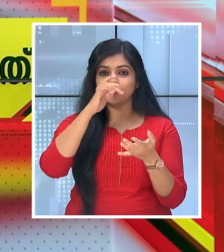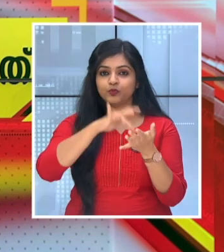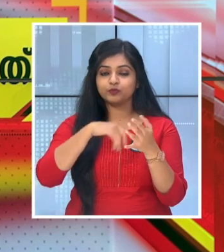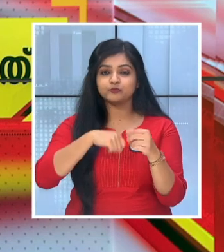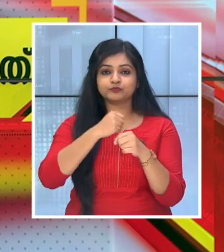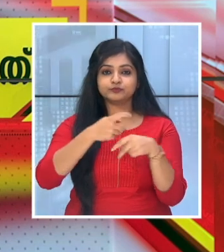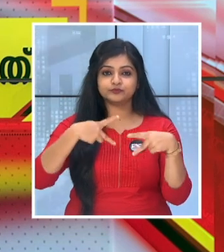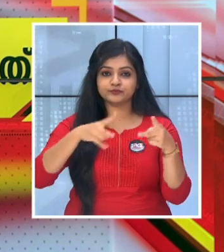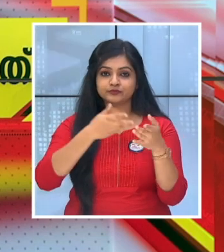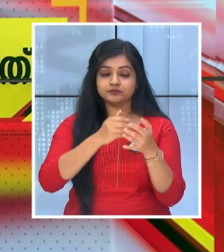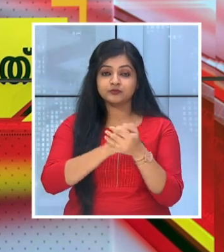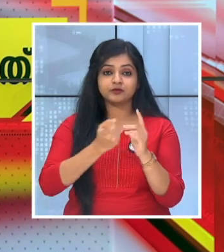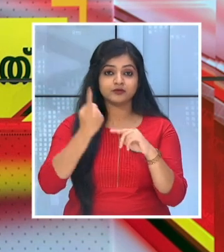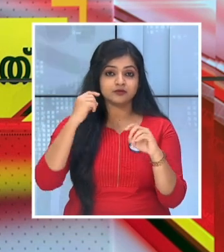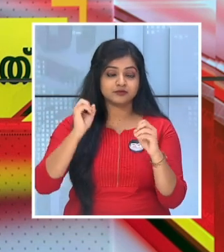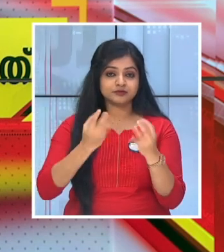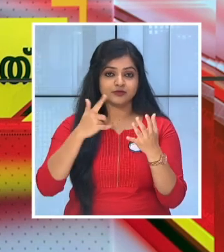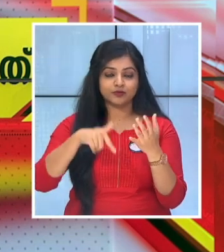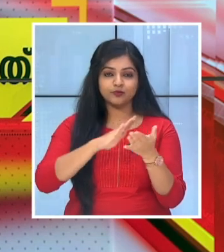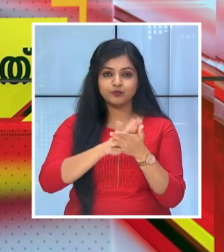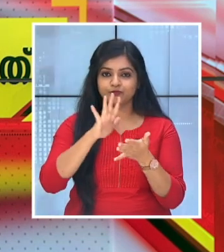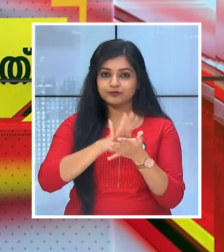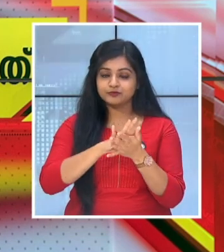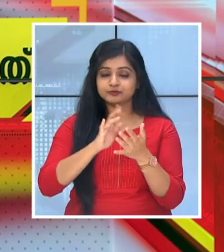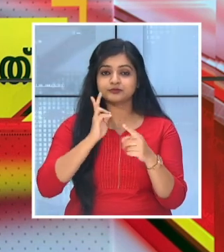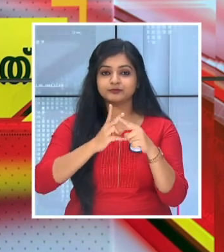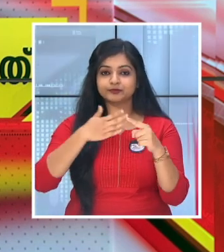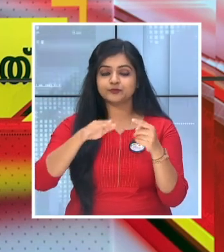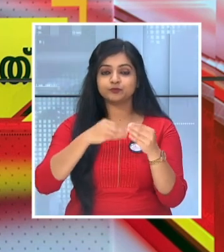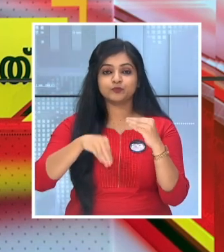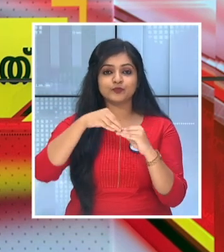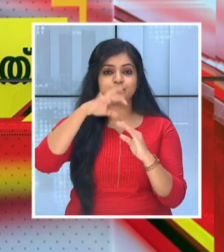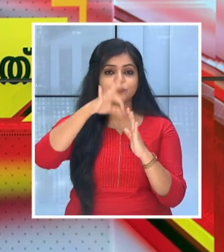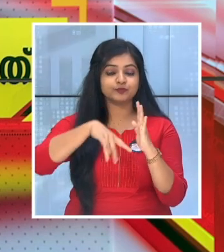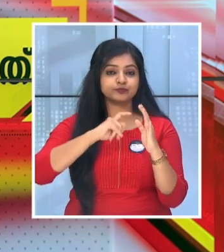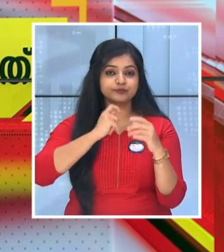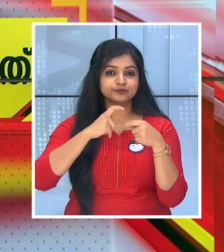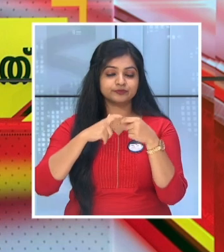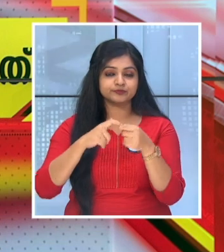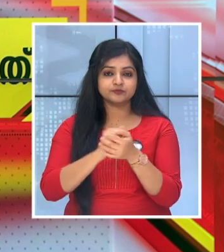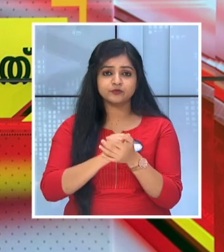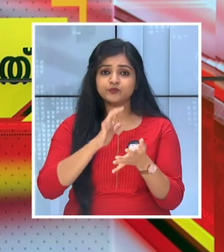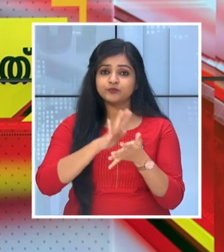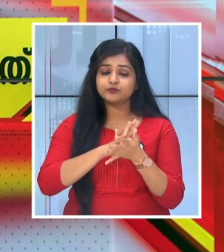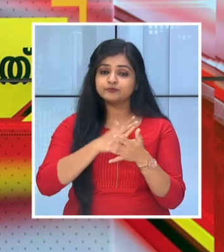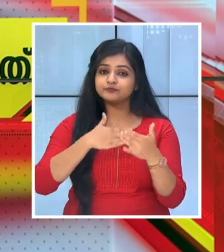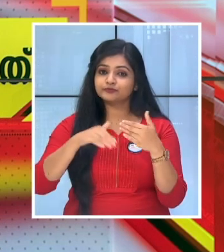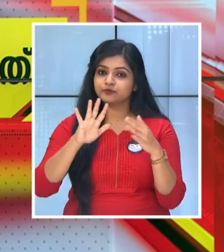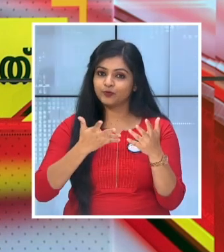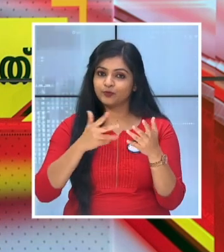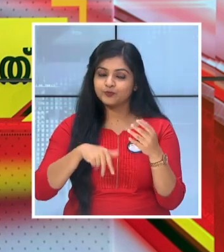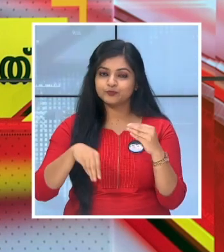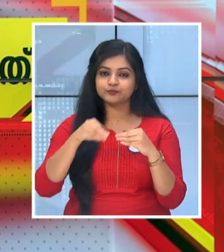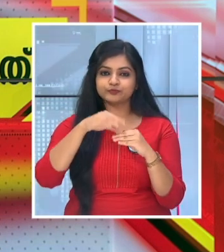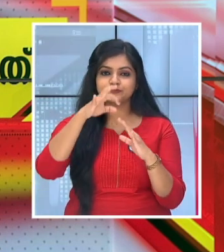ആരംഭിച്ച ഹോളി ആഘോഷങ്ങൾ തുടരുകയാണ്. രാഹുൽ സുരേഷ് ചേരുന്നുണ്ട് ഗുജറാത്തി സ്ട്രീറ്റിൽ നിന്ന്. രാഹുൽ, ആഘോഷങ്ങൾ എങ്ങനെ ഇവിടെ?